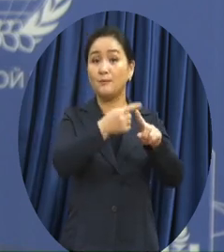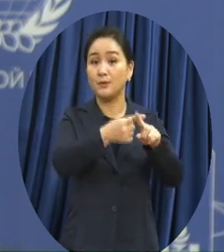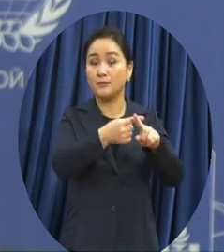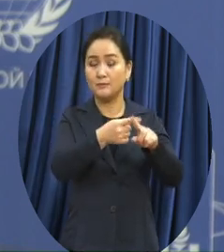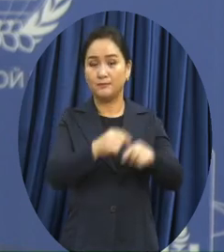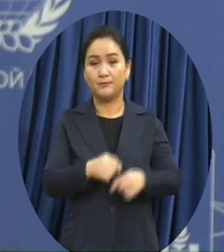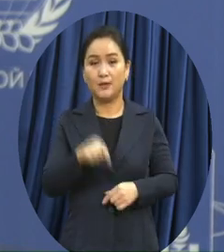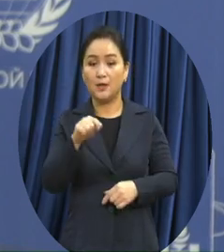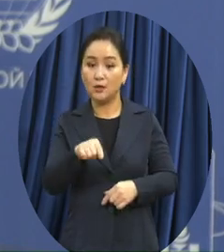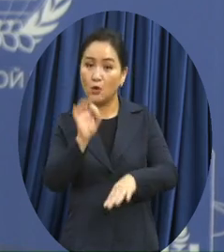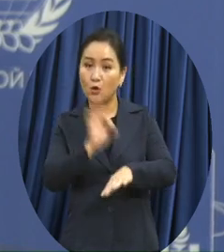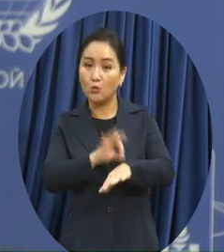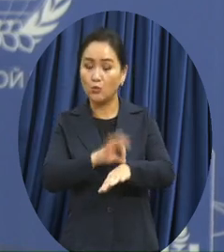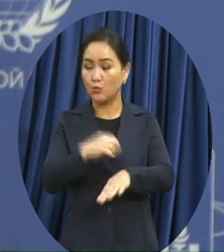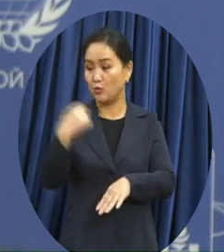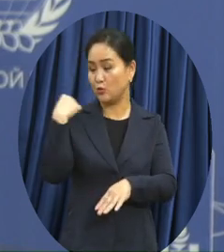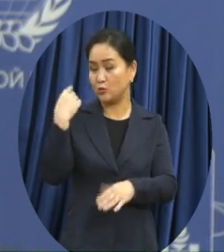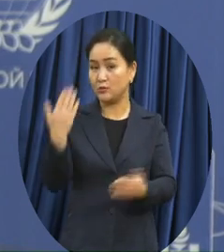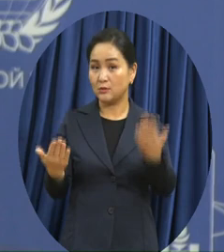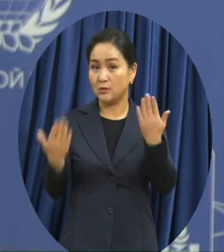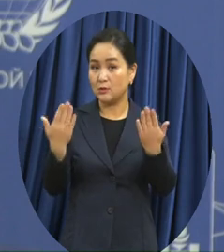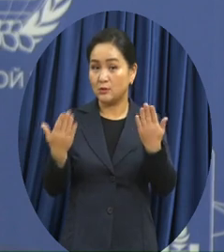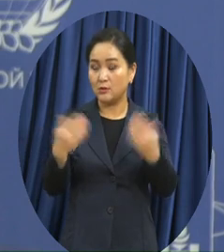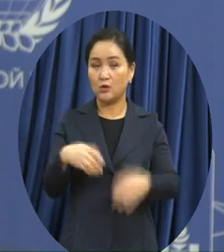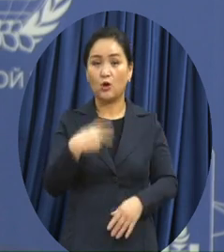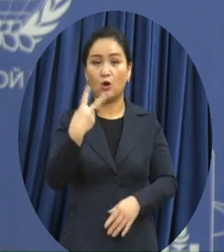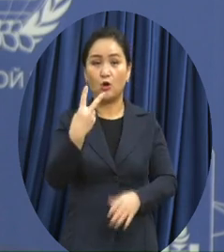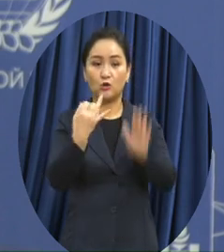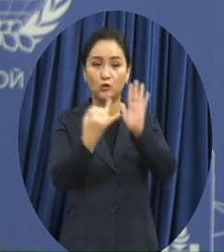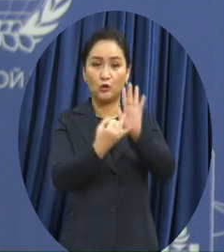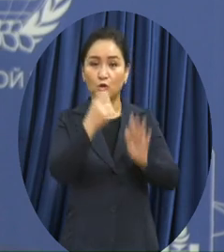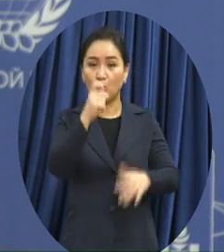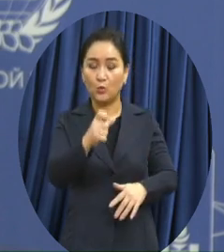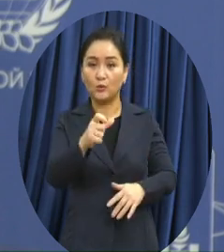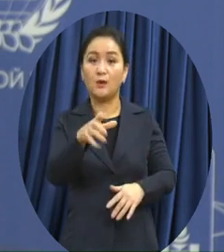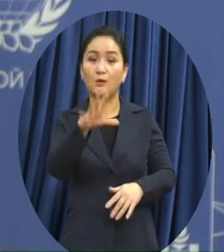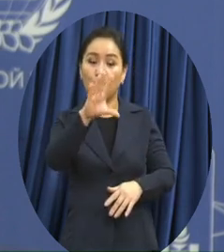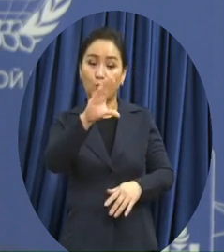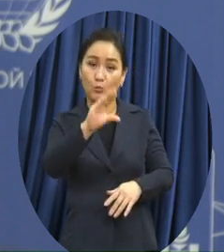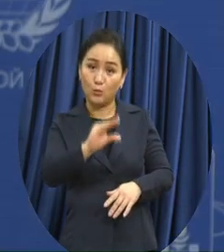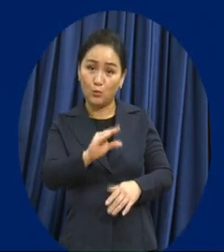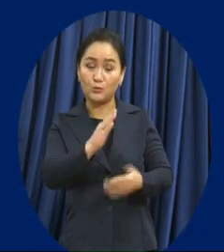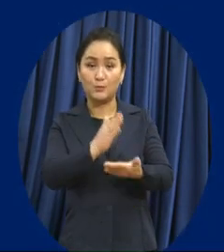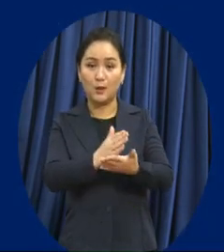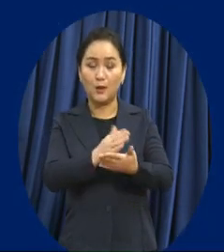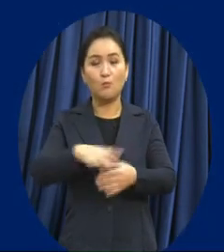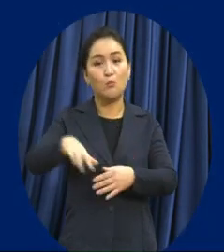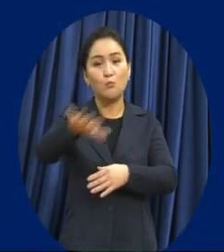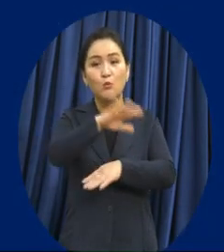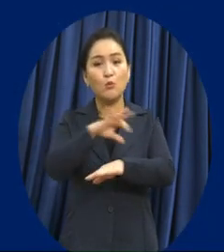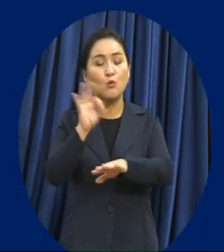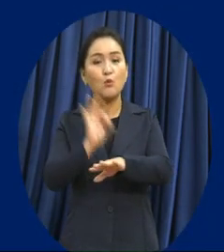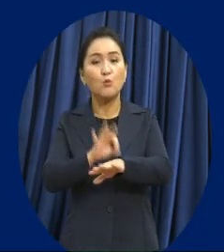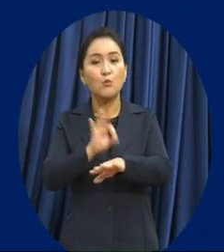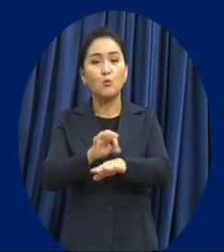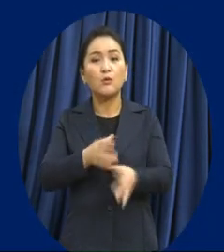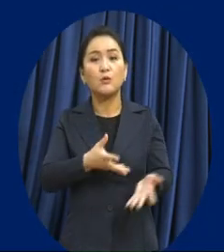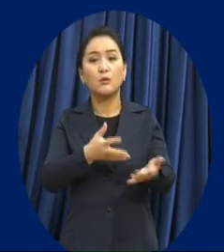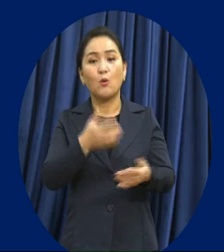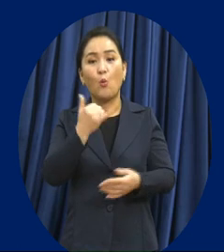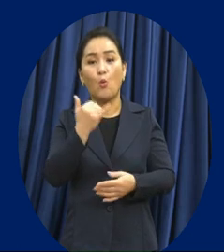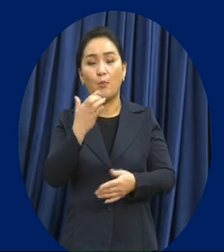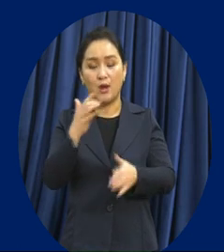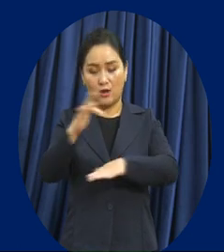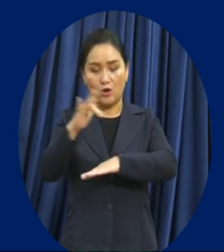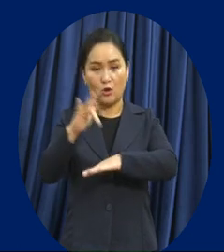энэ өвчлөлийг өнгөрсөн өдөртэй харьцуулахад 27 тохиоллоор бол буурсан байна. Бүх өвчлөлүүд нийслэл Улаанбаатар хотод